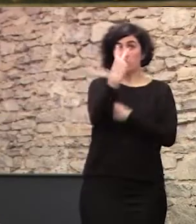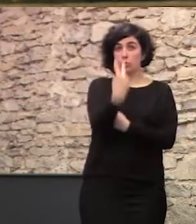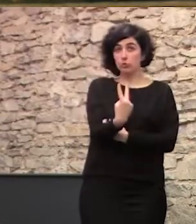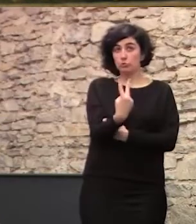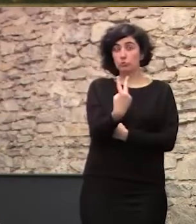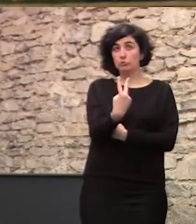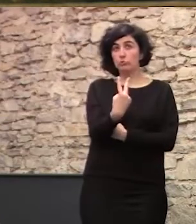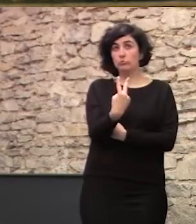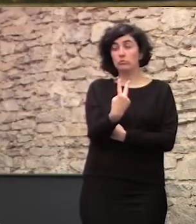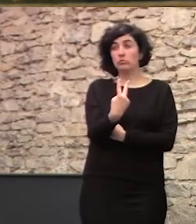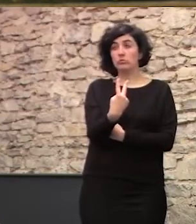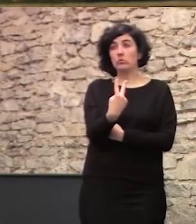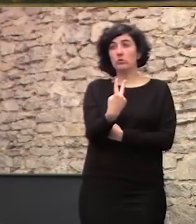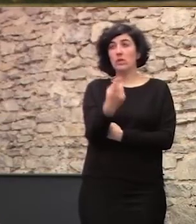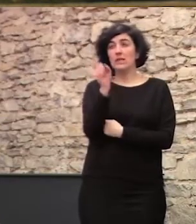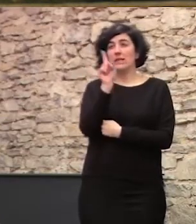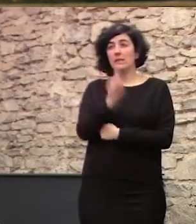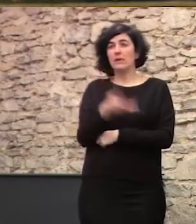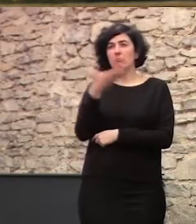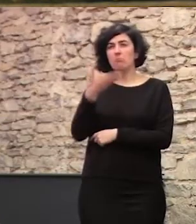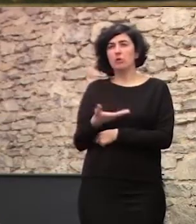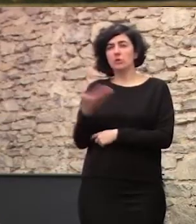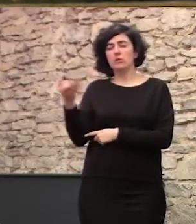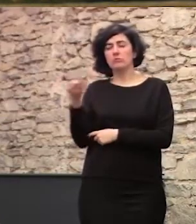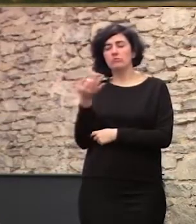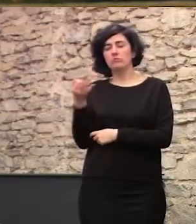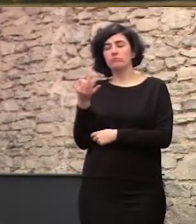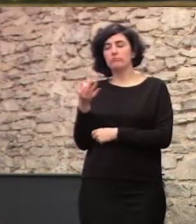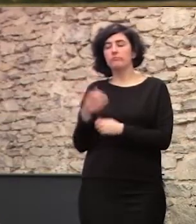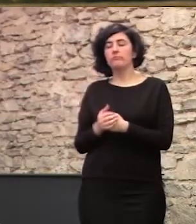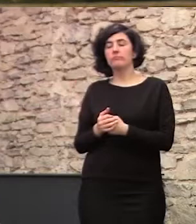badaukala nahiko garrantzia handia liburuan